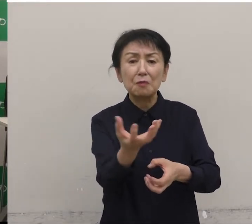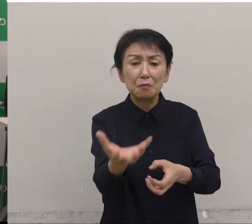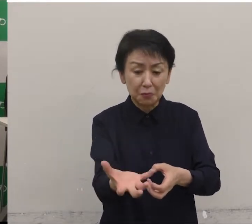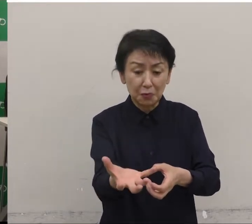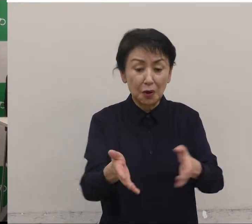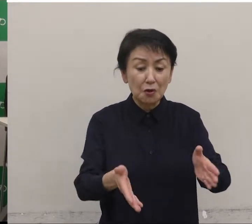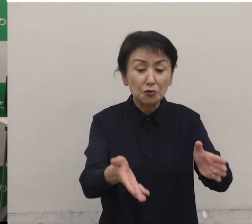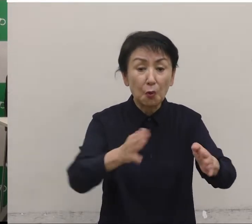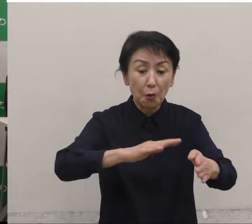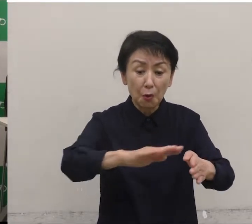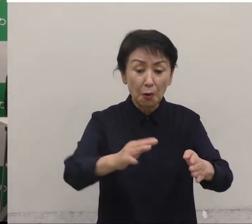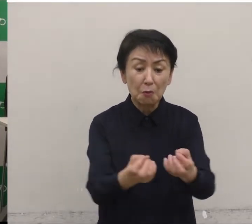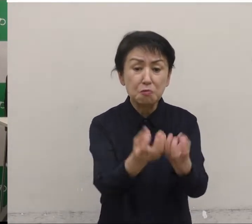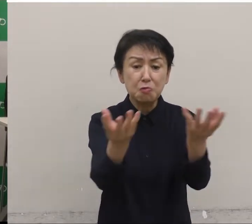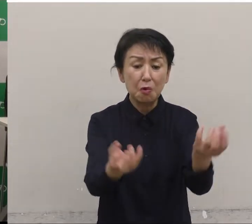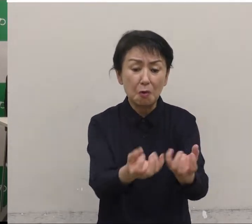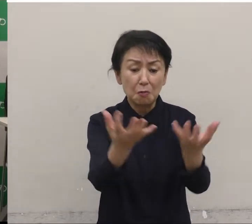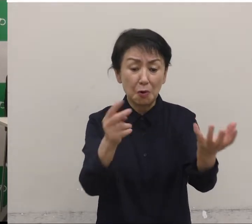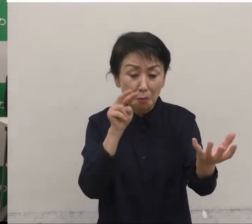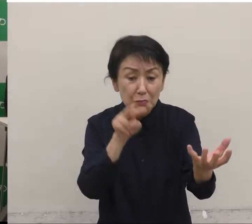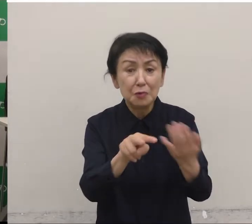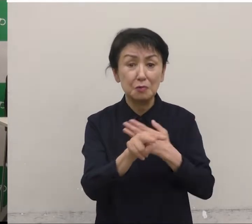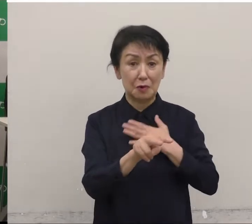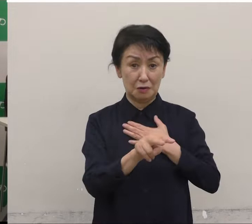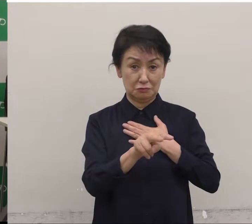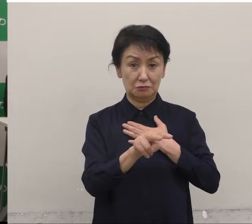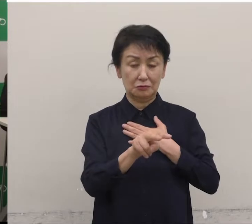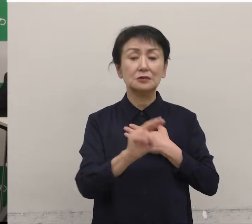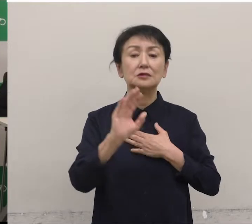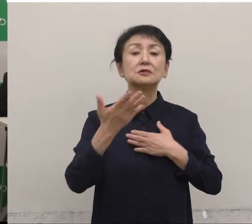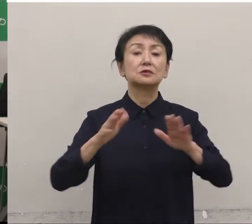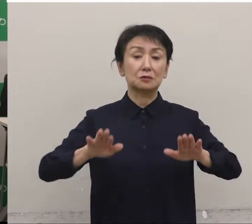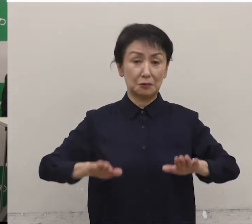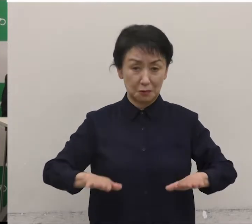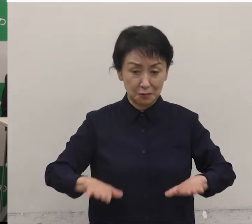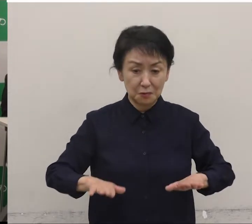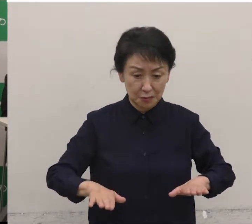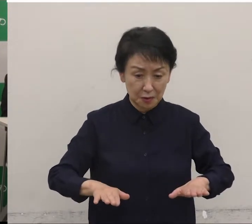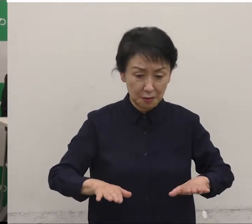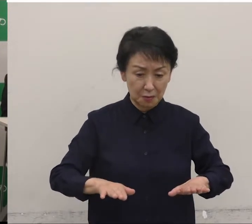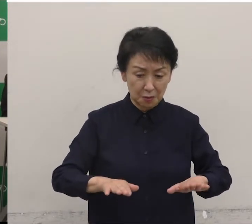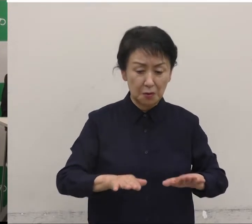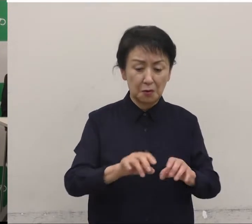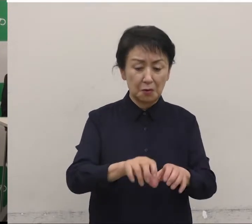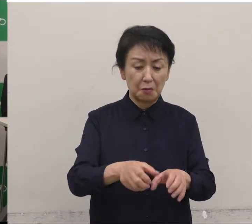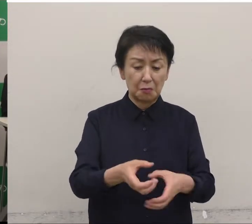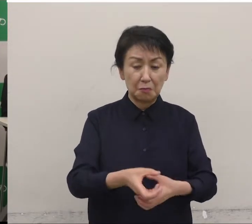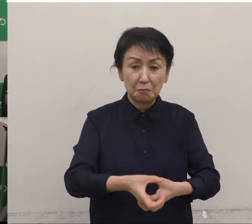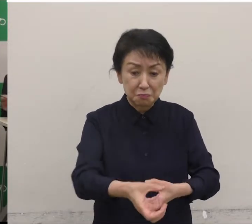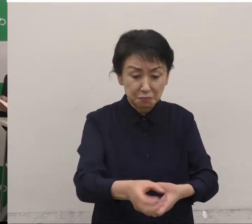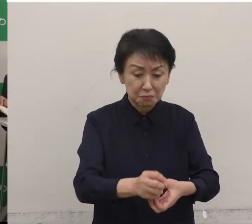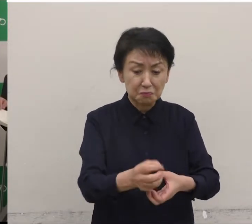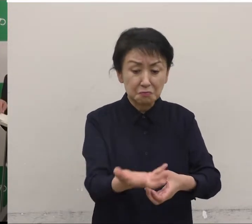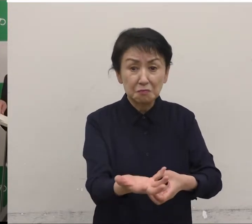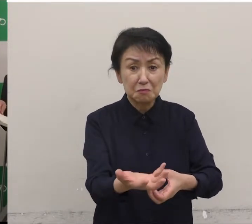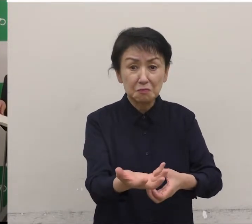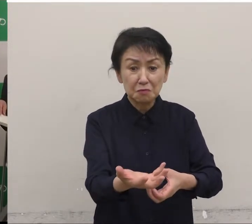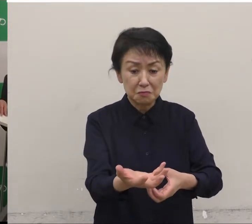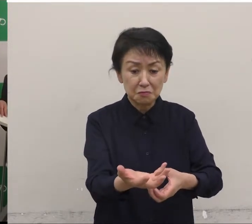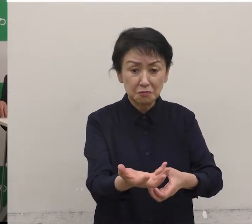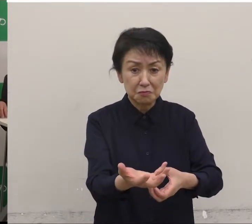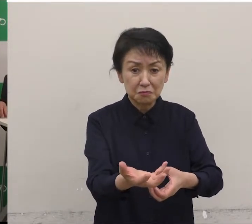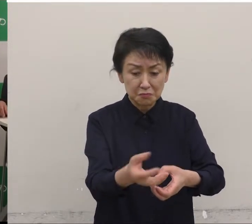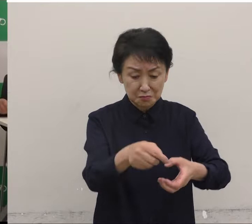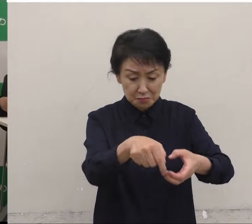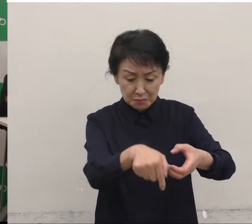出すというのが常でございますけれども、今回は漏れた水がちょうど道路の下側に